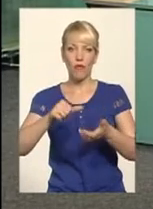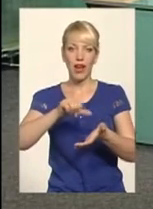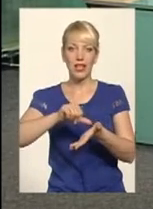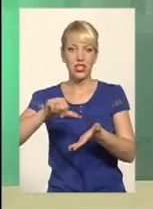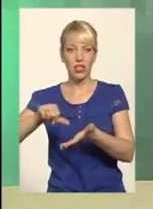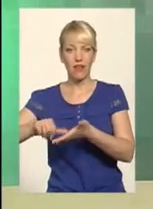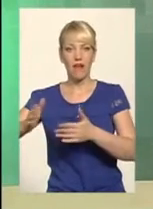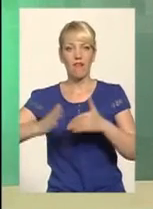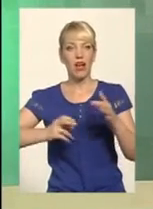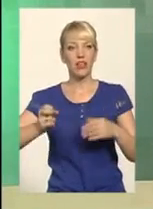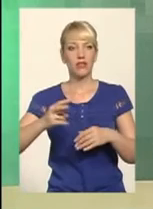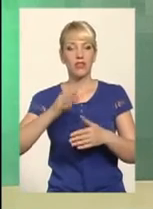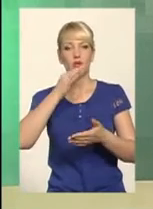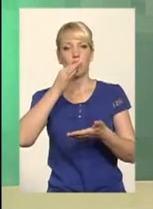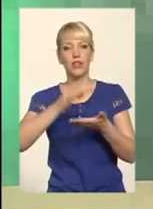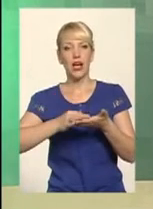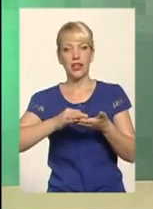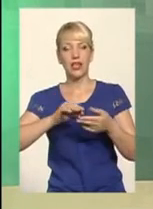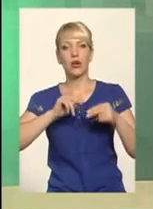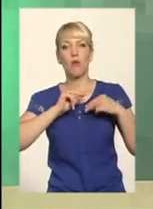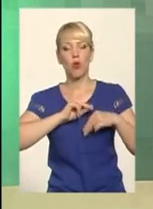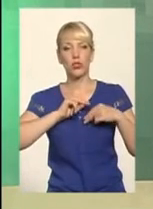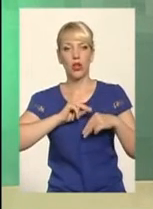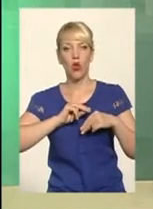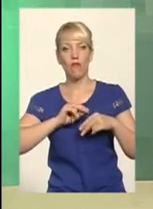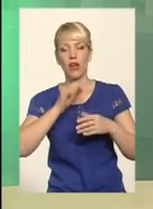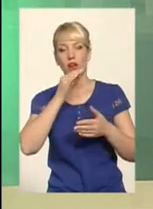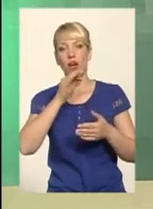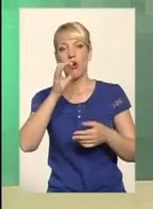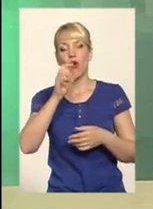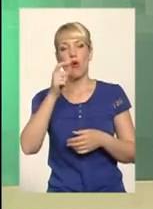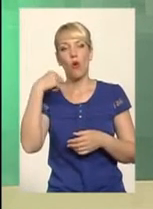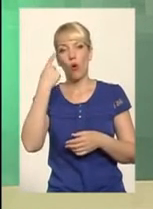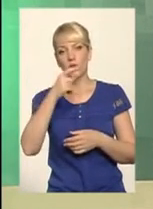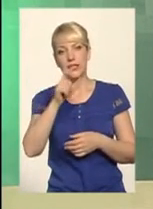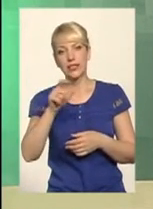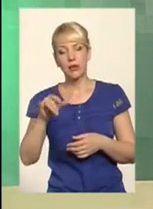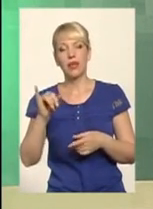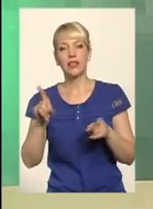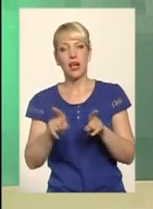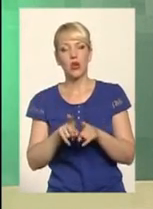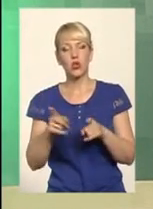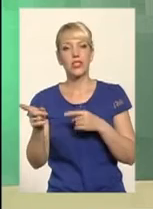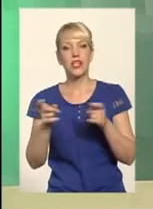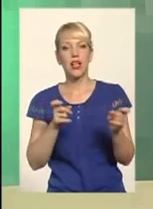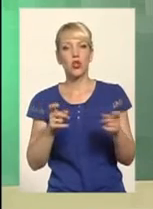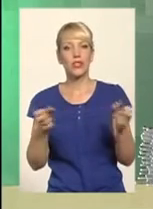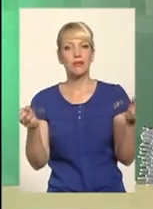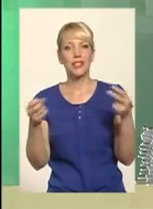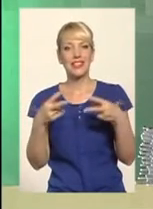числа фахівців, відповідальних посадових осіб роботодавця, так і з залучення спеціальних